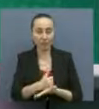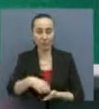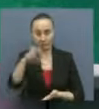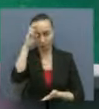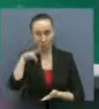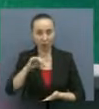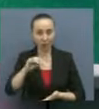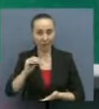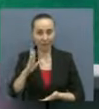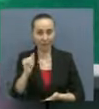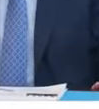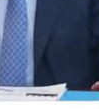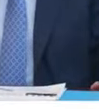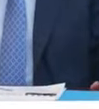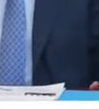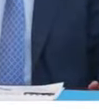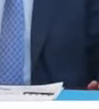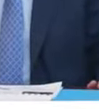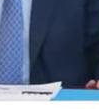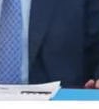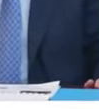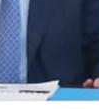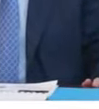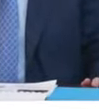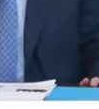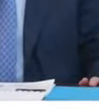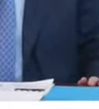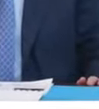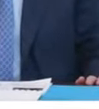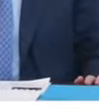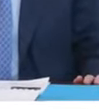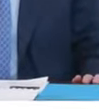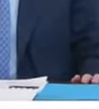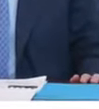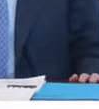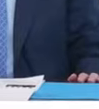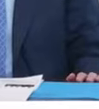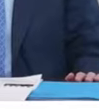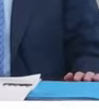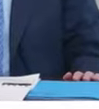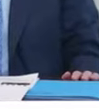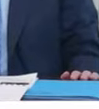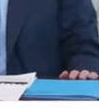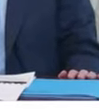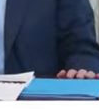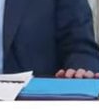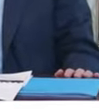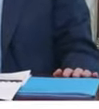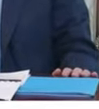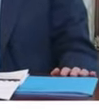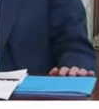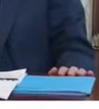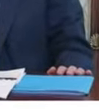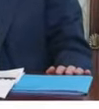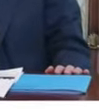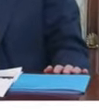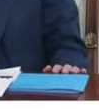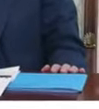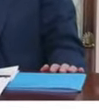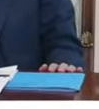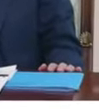Касым-Жомарта Токаева. В ходе встречи Касым-Жомарту Токаеву было доложено о проводимой работе по автоматизации государственных